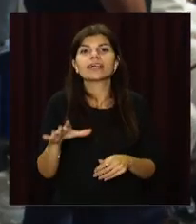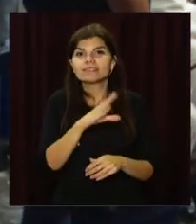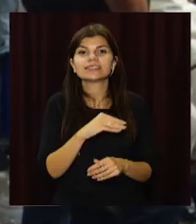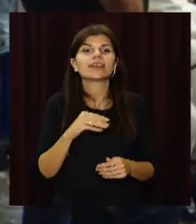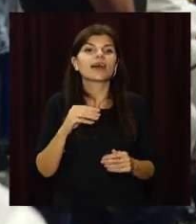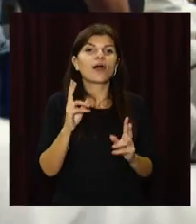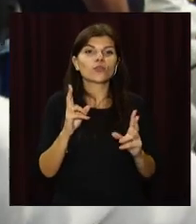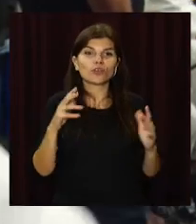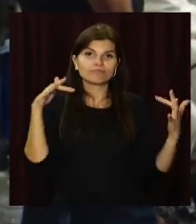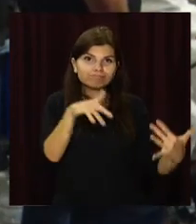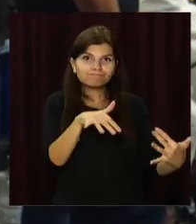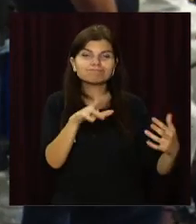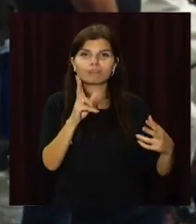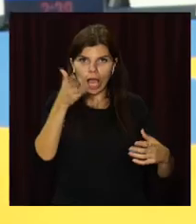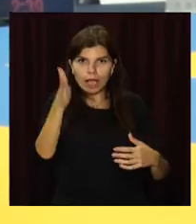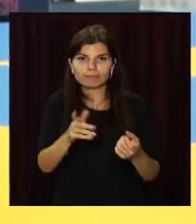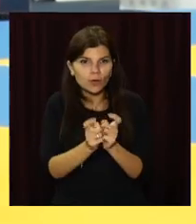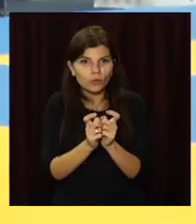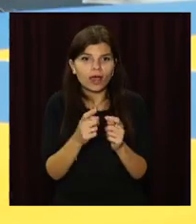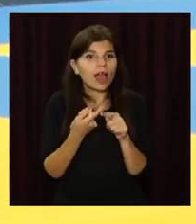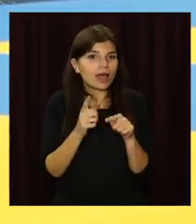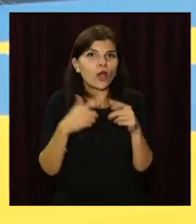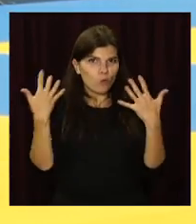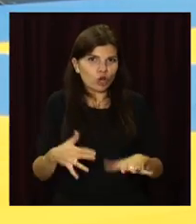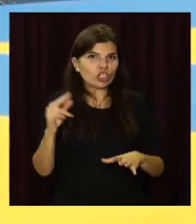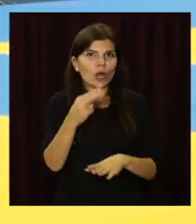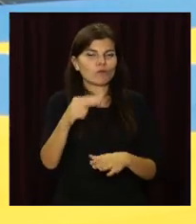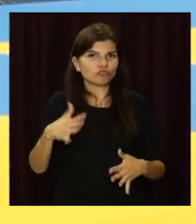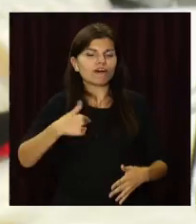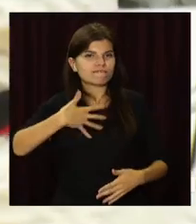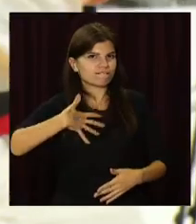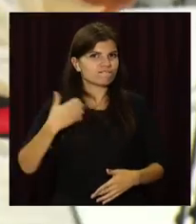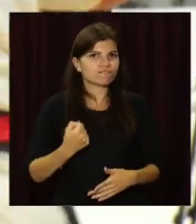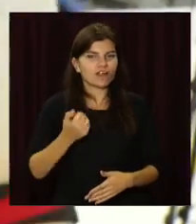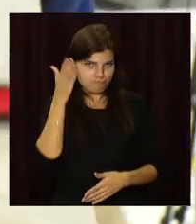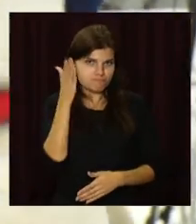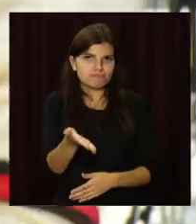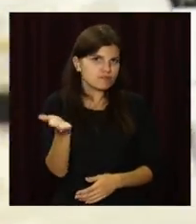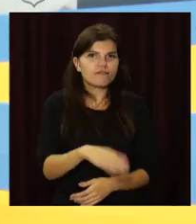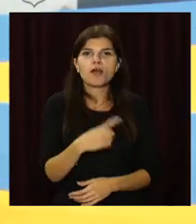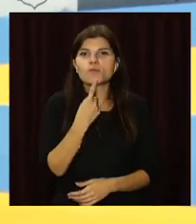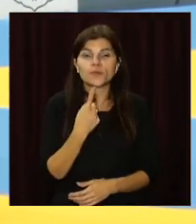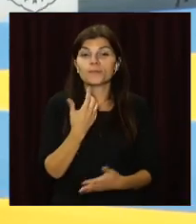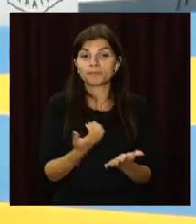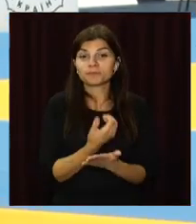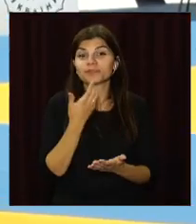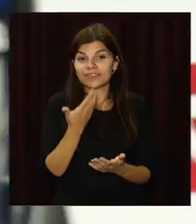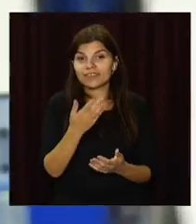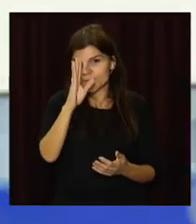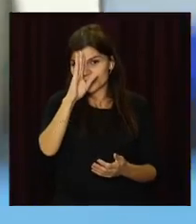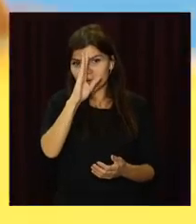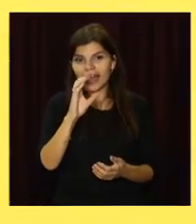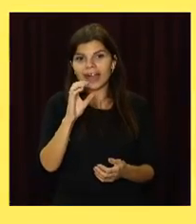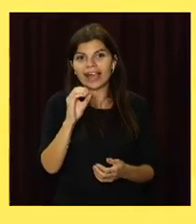вышли побороться, это уже они чемпионы все. У ваговій категорії до 90 кілограмів перемогу святкував дніпрянин Євген Супрун.